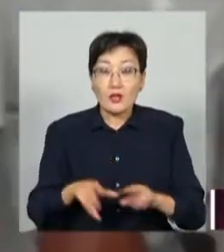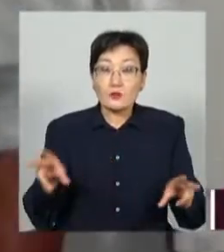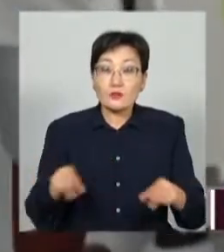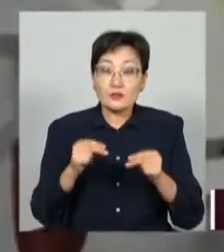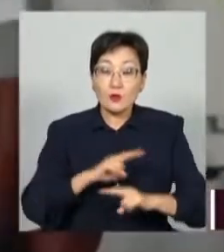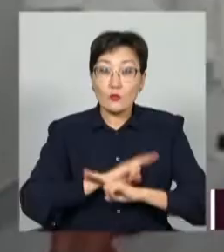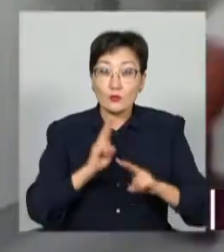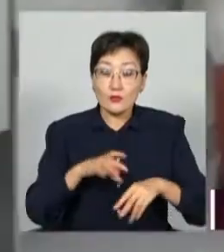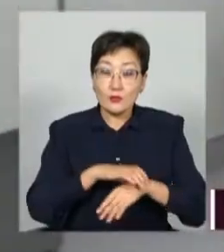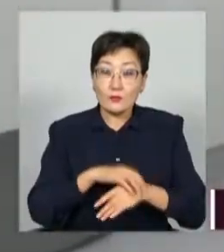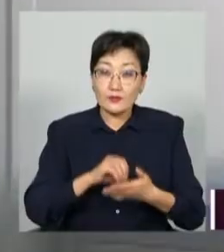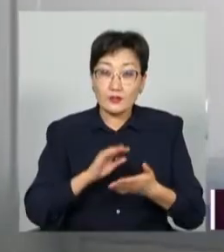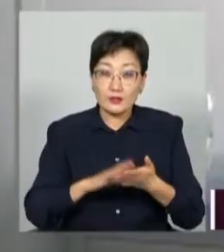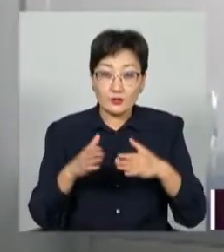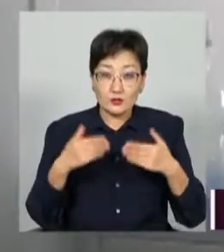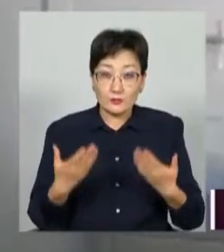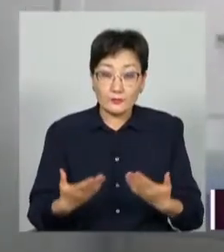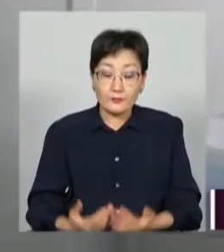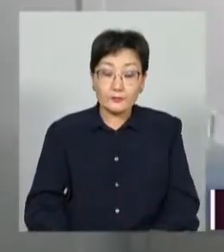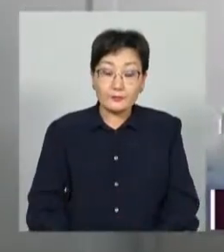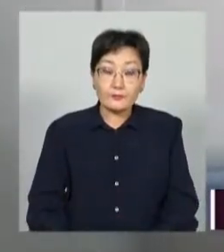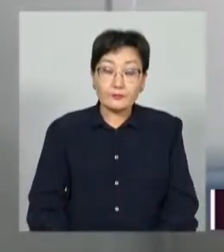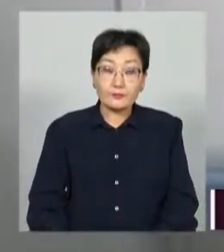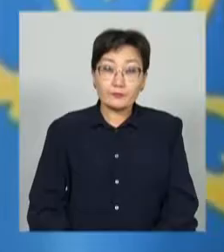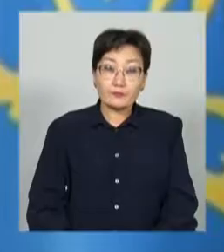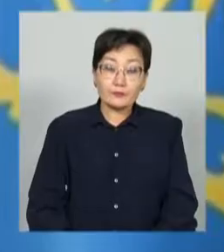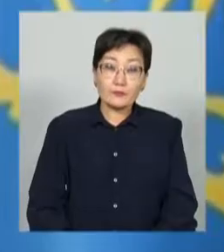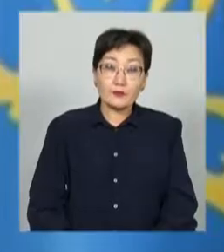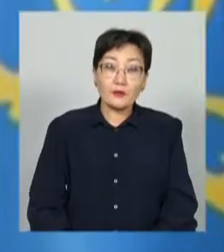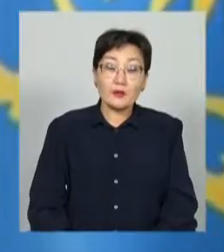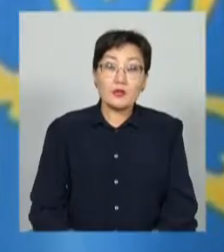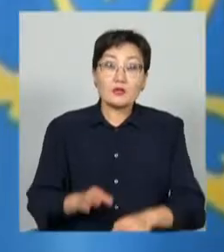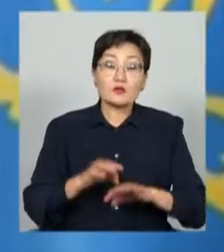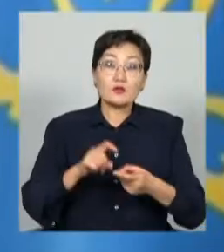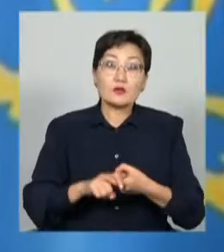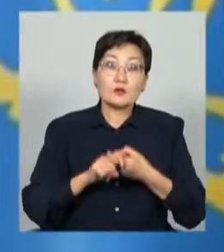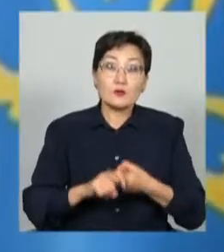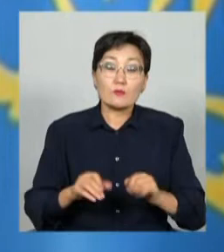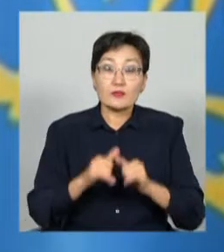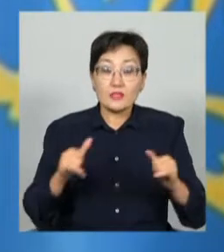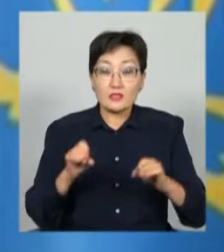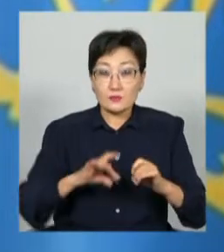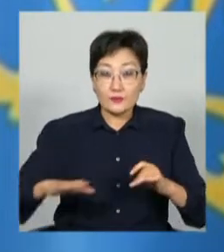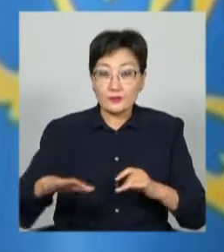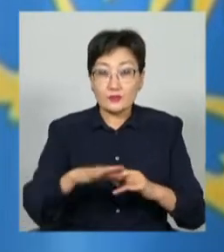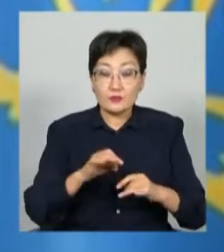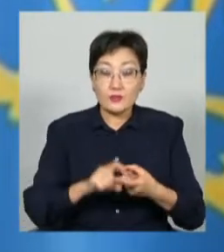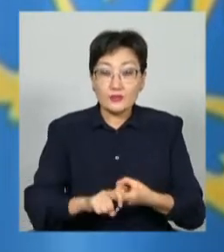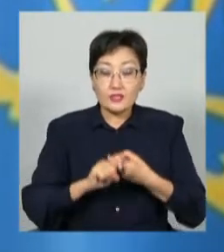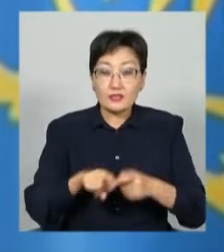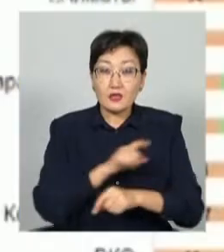болғанда өлім-жітім барлық өңірде төмен дейді еліміздің бас дәрігері. Коронавирустың күрт өсуі республикадағы